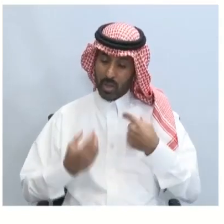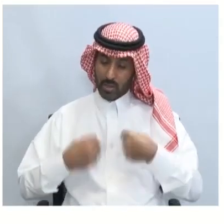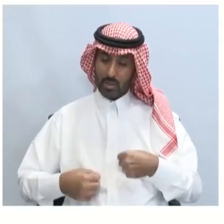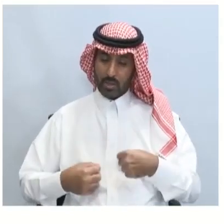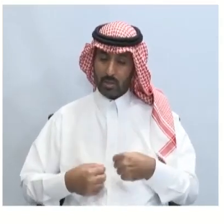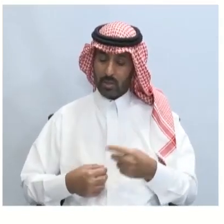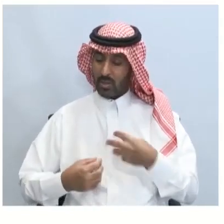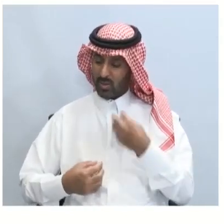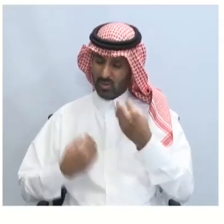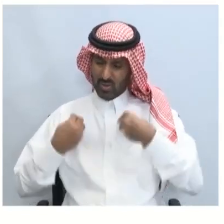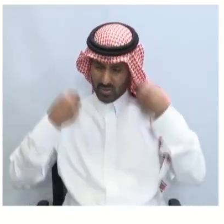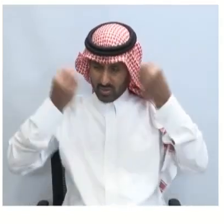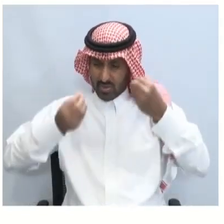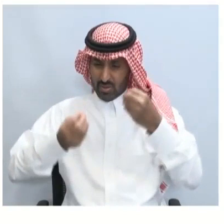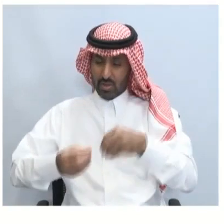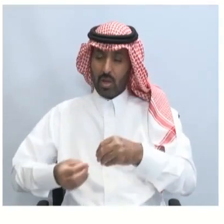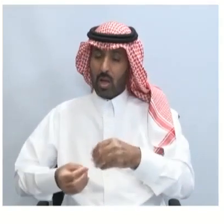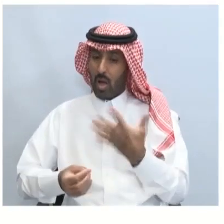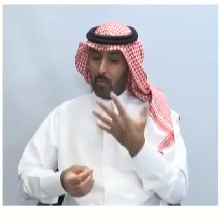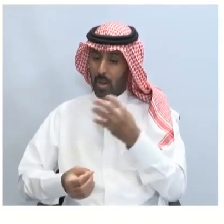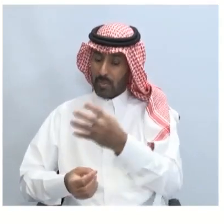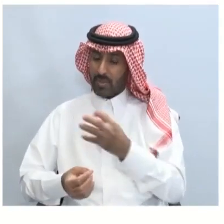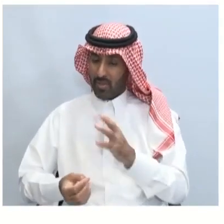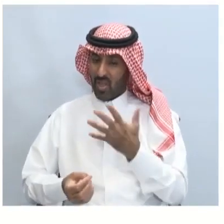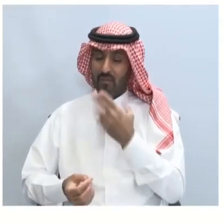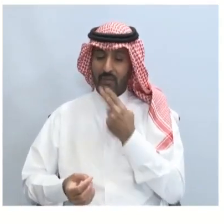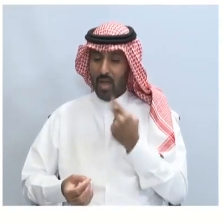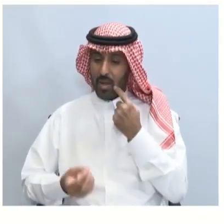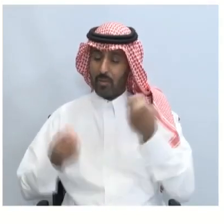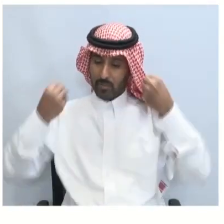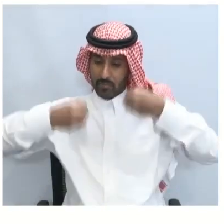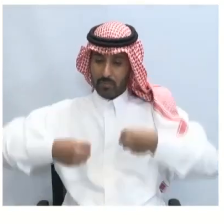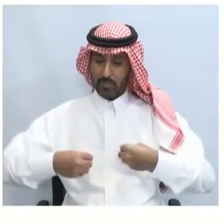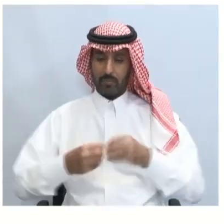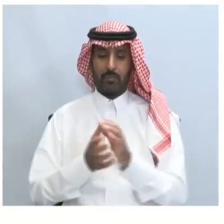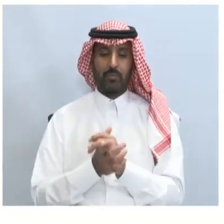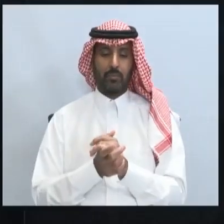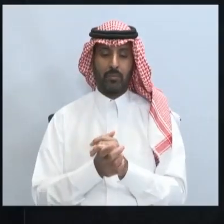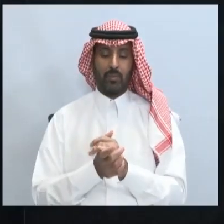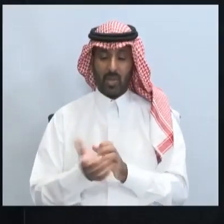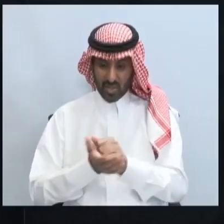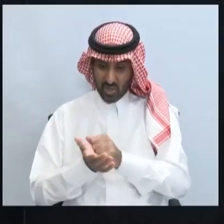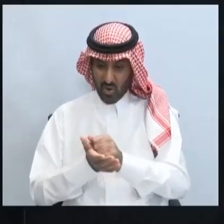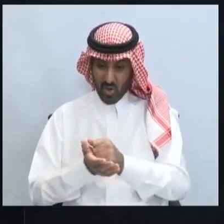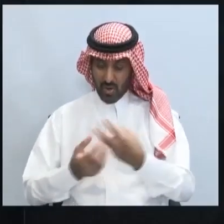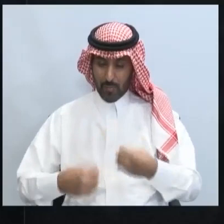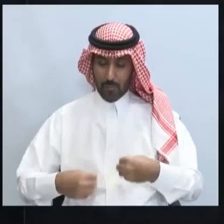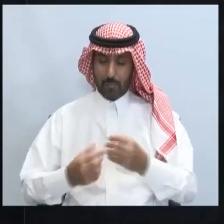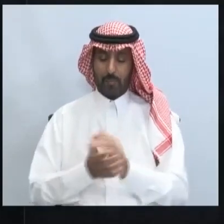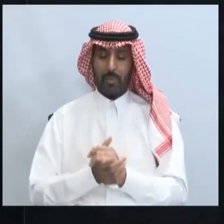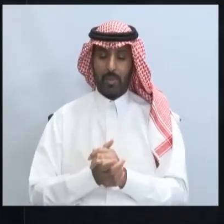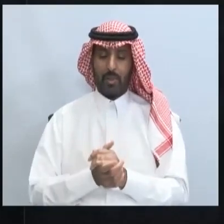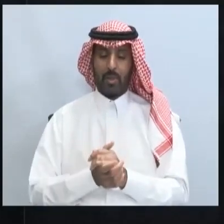اضعها في المكان الخاص لللملابس المتسخه احسنتم والبس غيرها جميل اغسلها احسنتم اذا